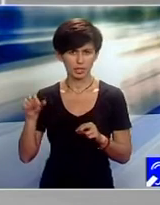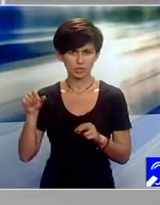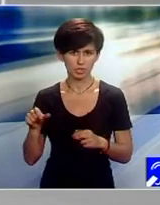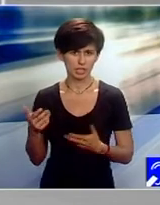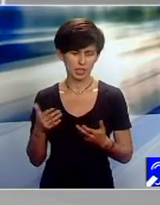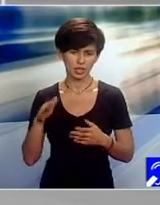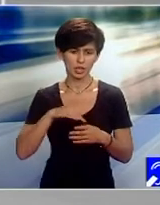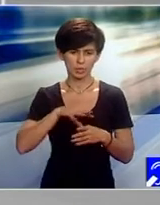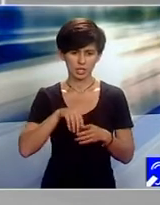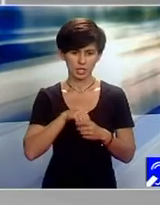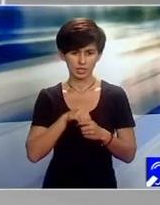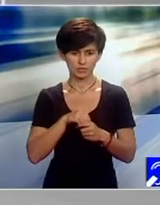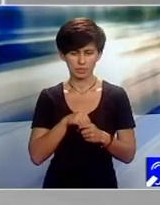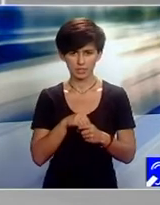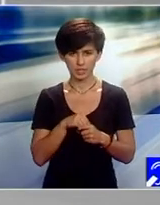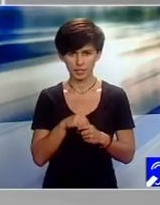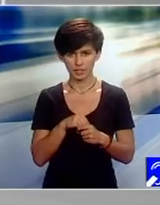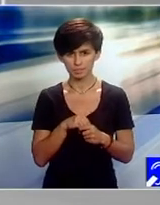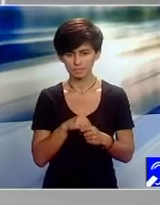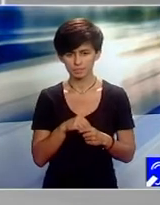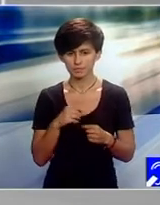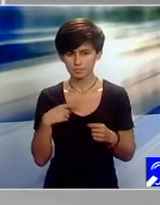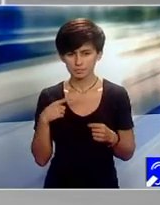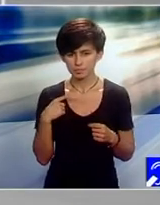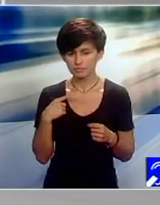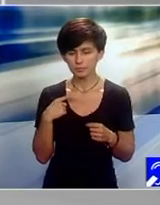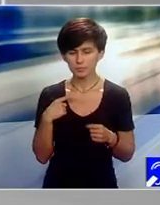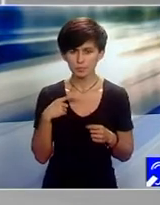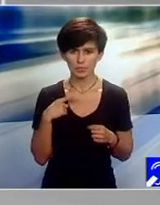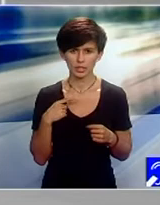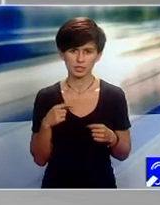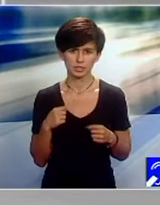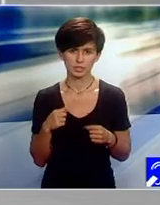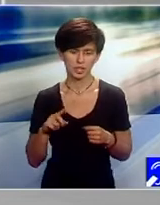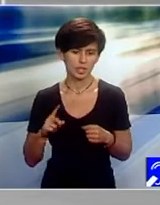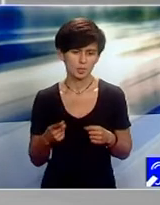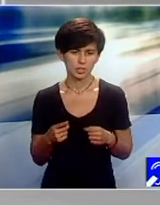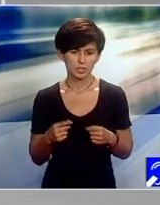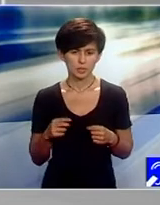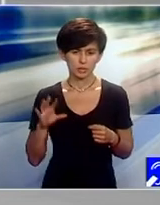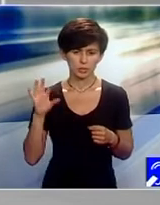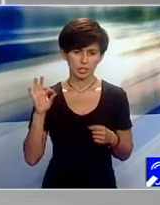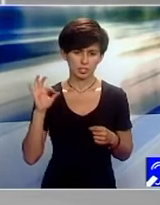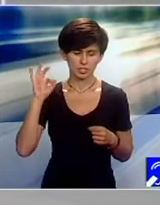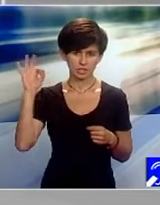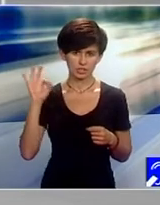debut precoce, sub 65 de ani, sunt mai predispuse cu 50% de a dezvolta.